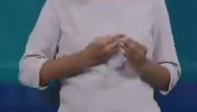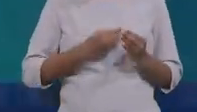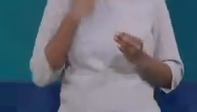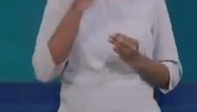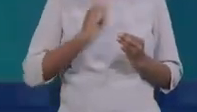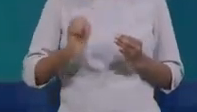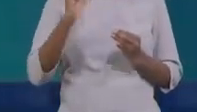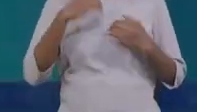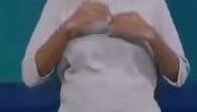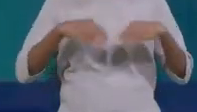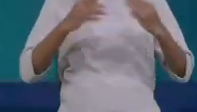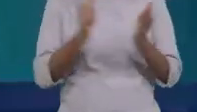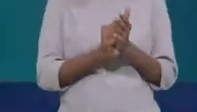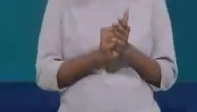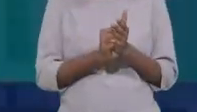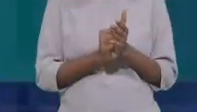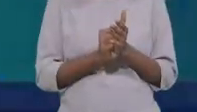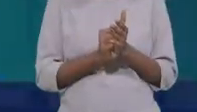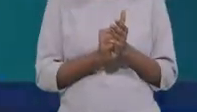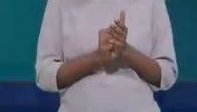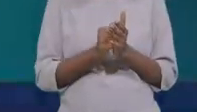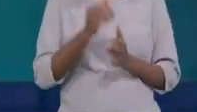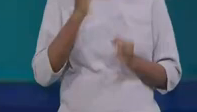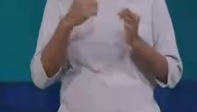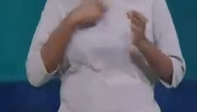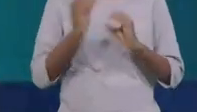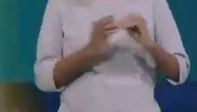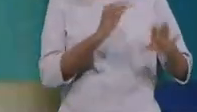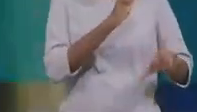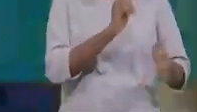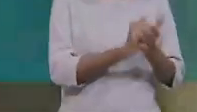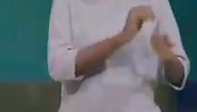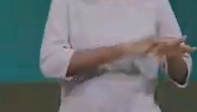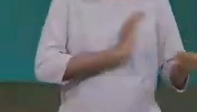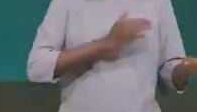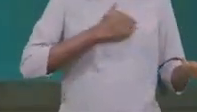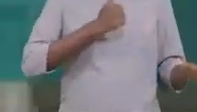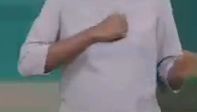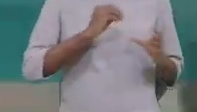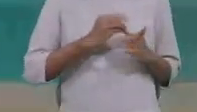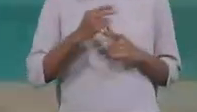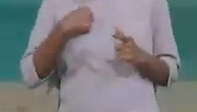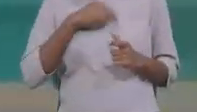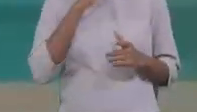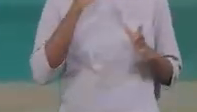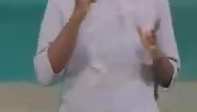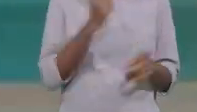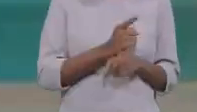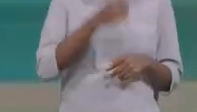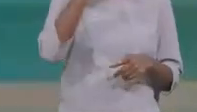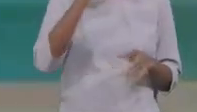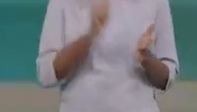donné, quelle que soit la personne qu'il nous a donnée, que nous soyons imposés ça, ou bien que nous